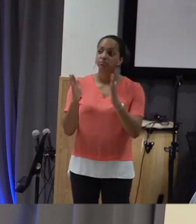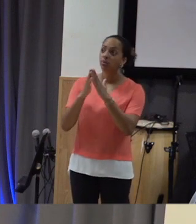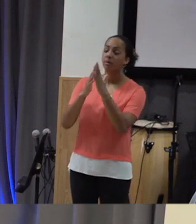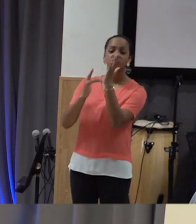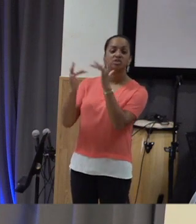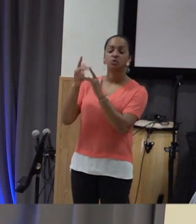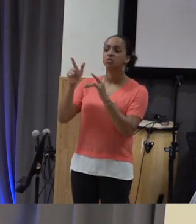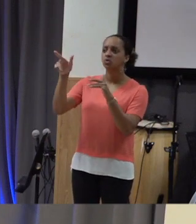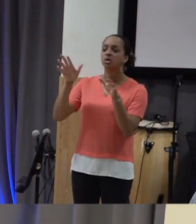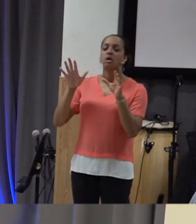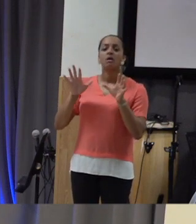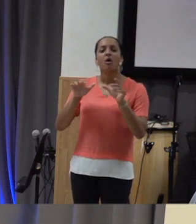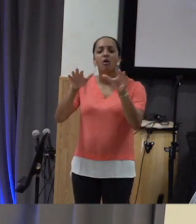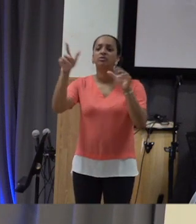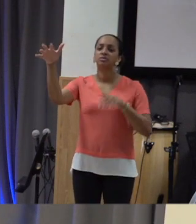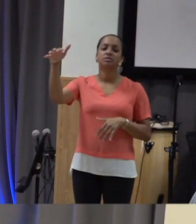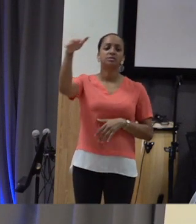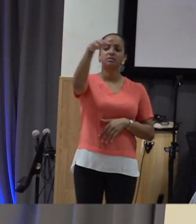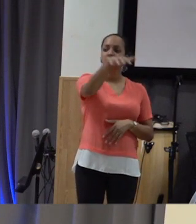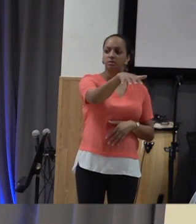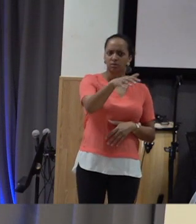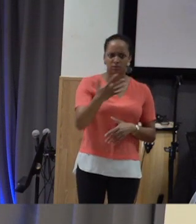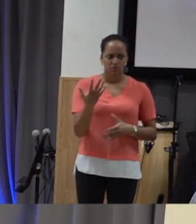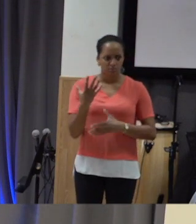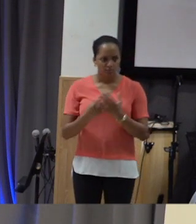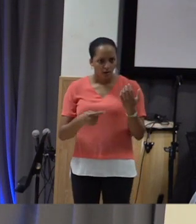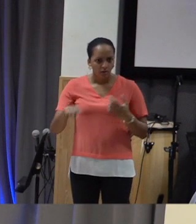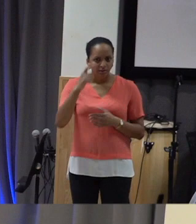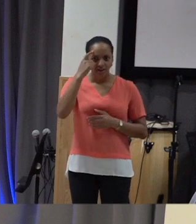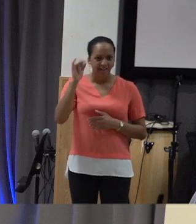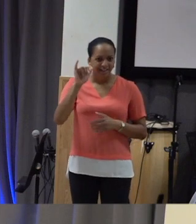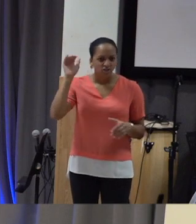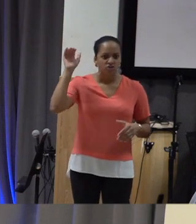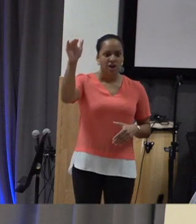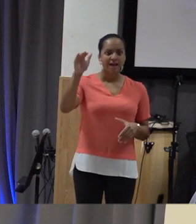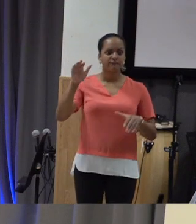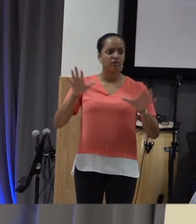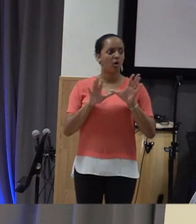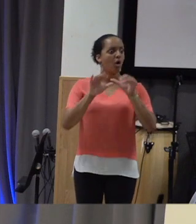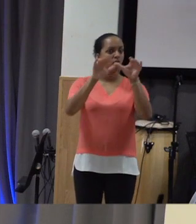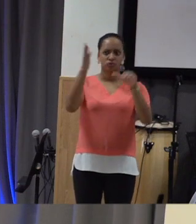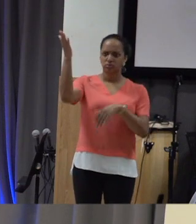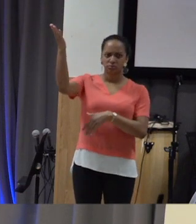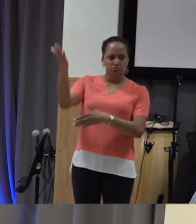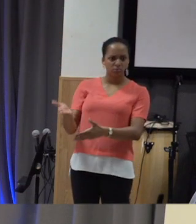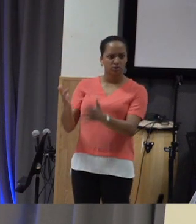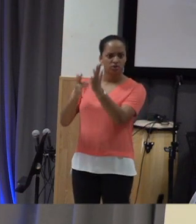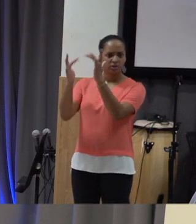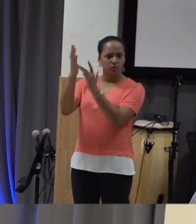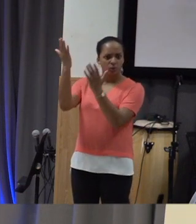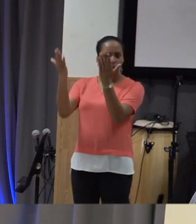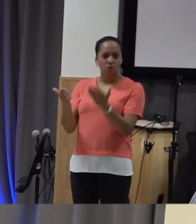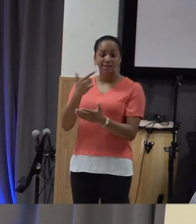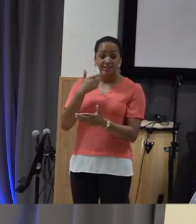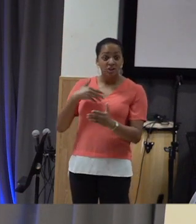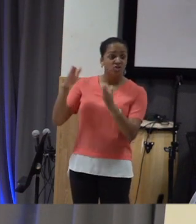d'envoyer ses anges dans telle ou telle situation. Je dis manque de sagesse, parce que c'est Jésus le chef des anges. Ça veut dire que si tu pries comme ça, tu